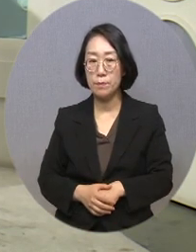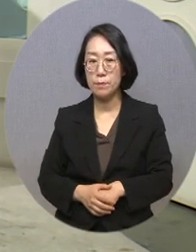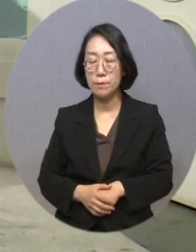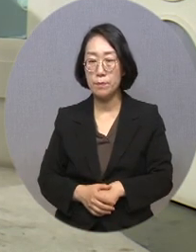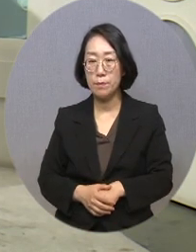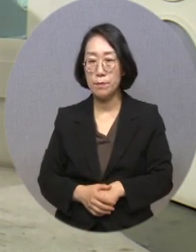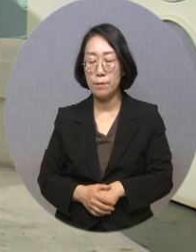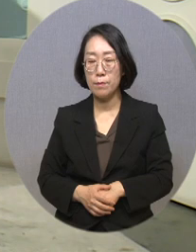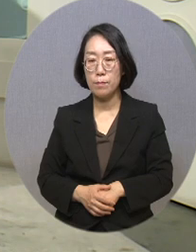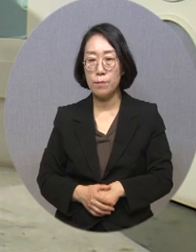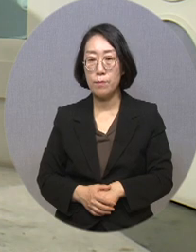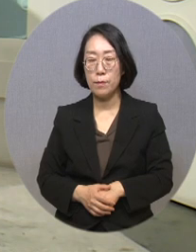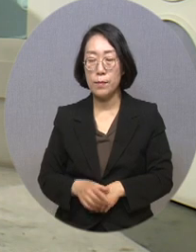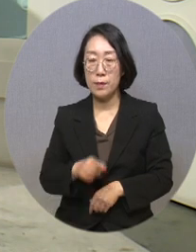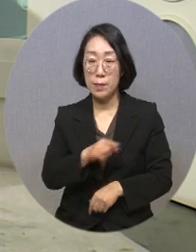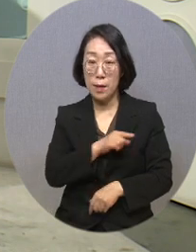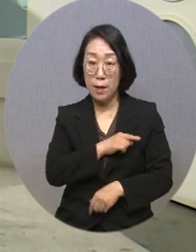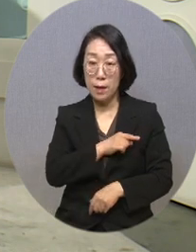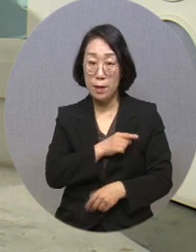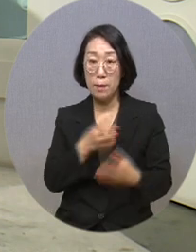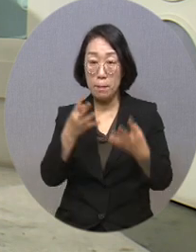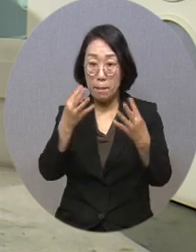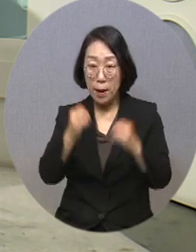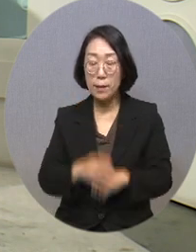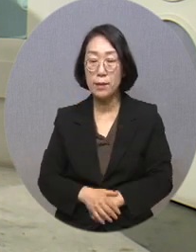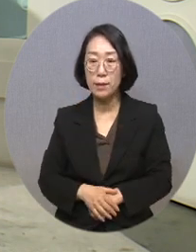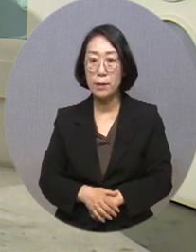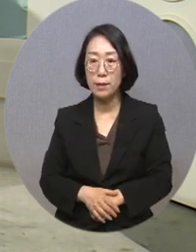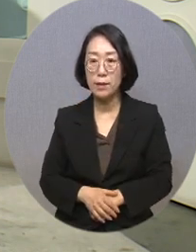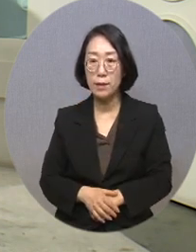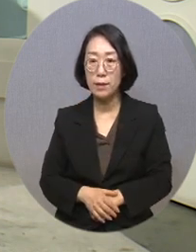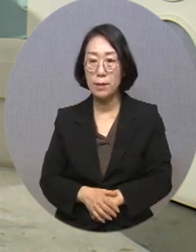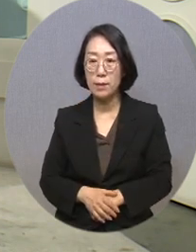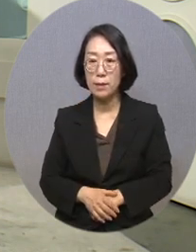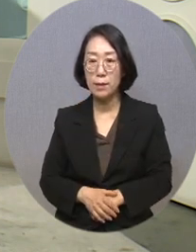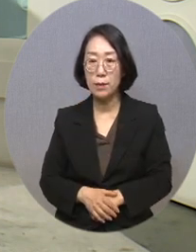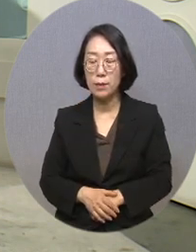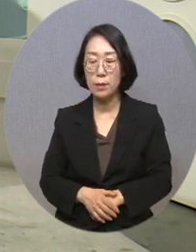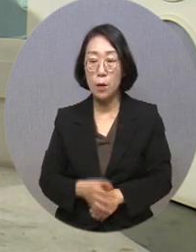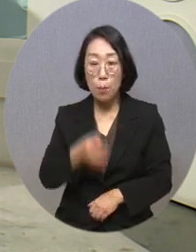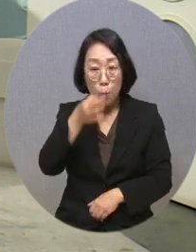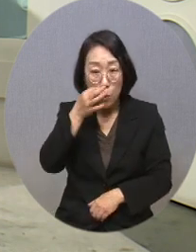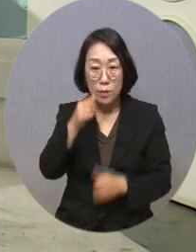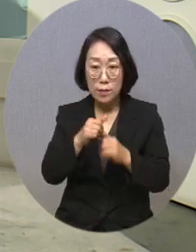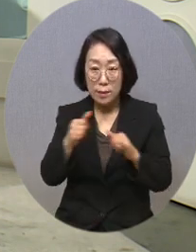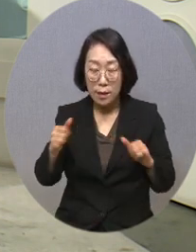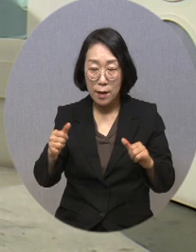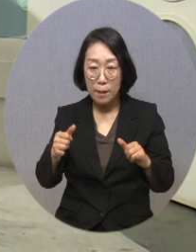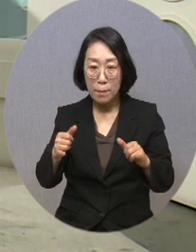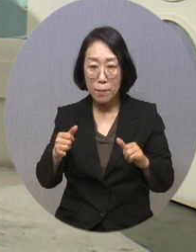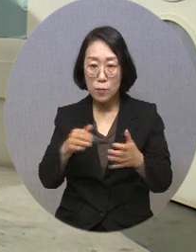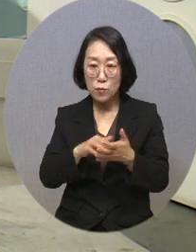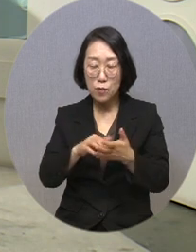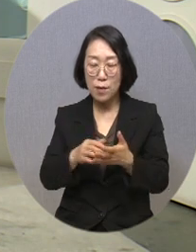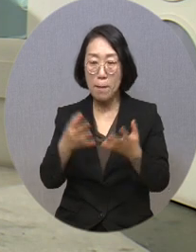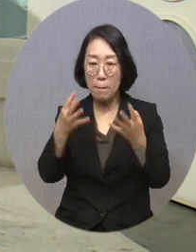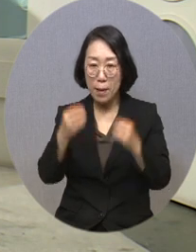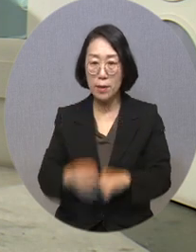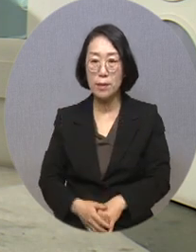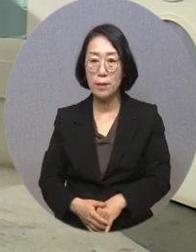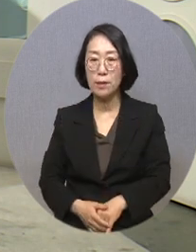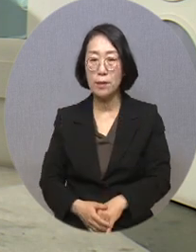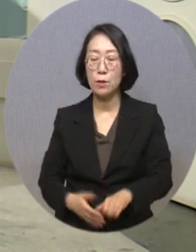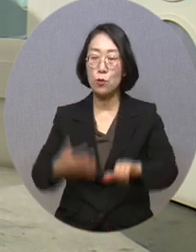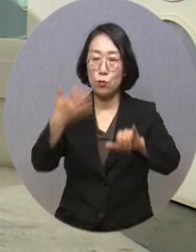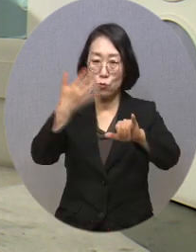전문자학사단체로 네. 이렇게 보면 가장 많은 그러한 이 구독자를 네. 확보한 그러한 세무사